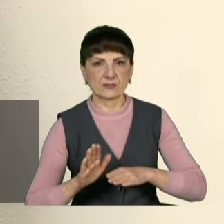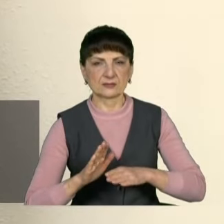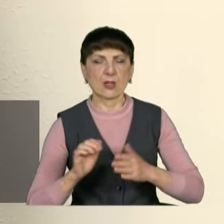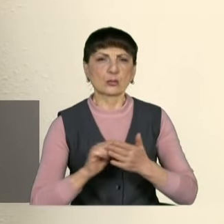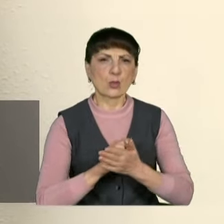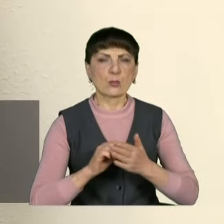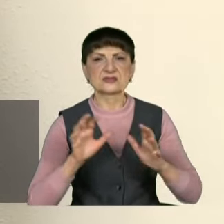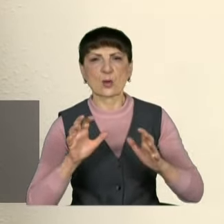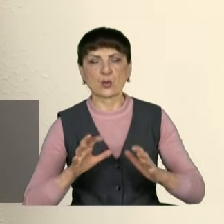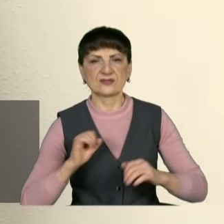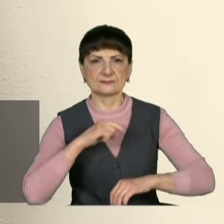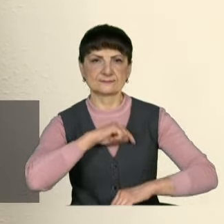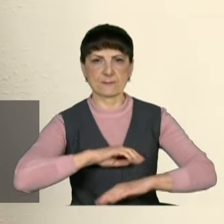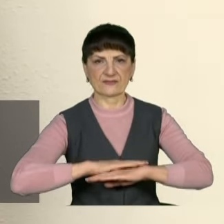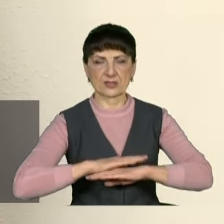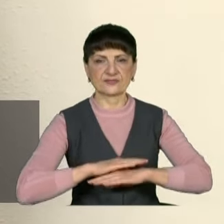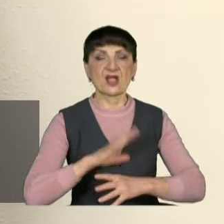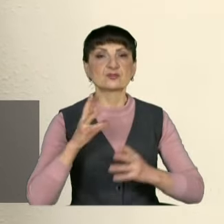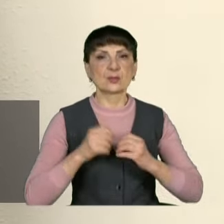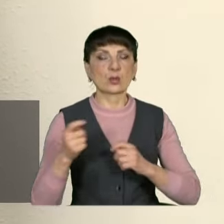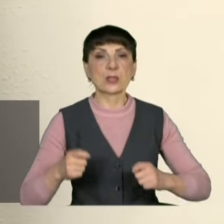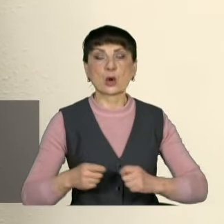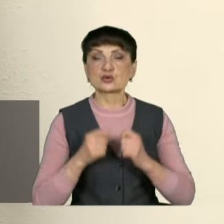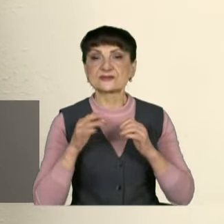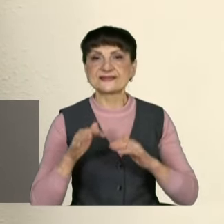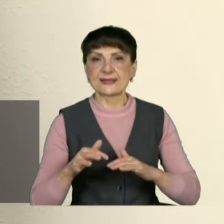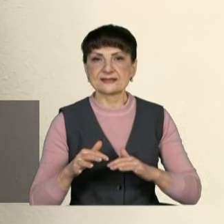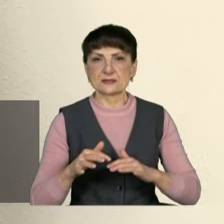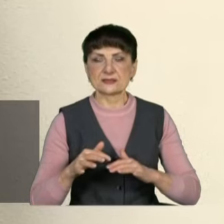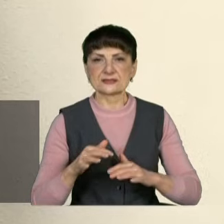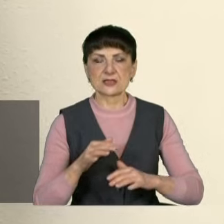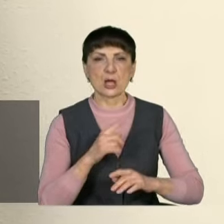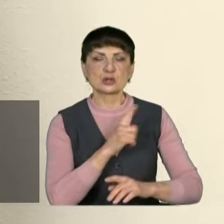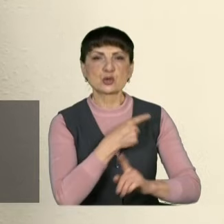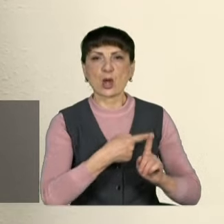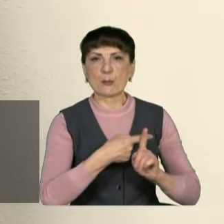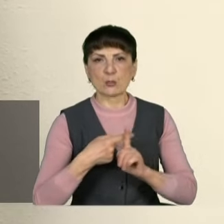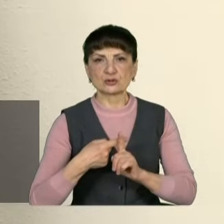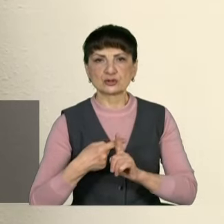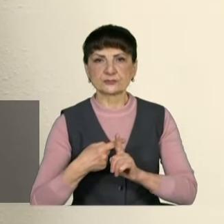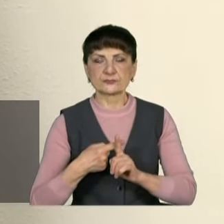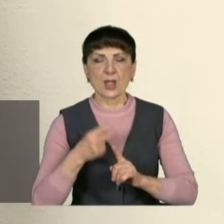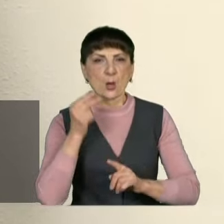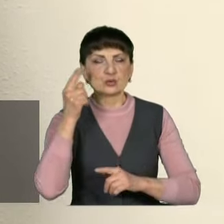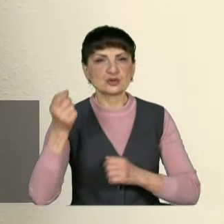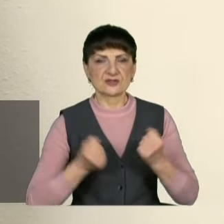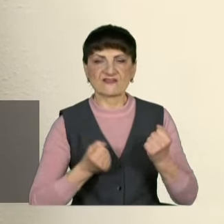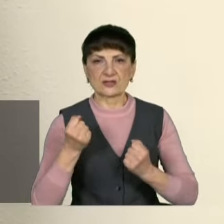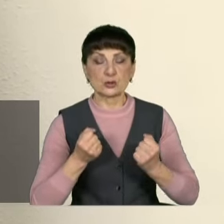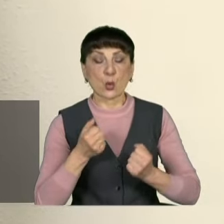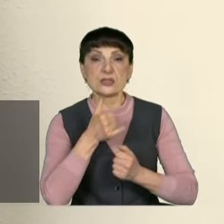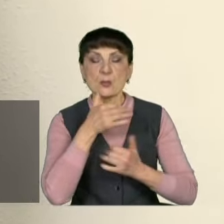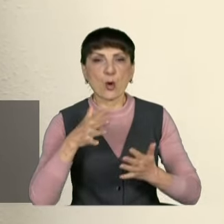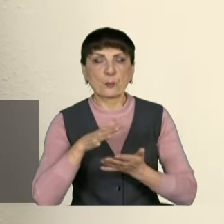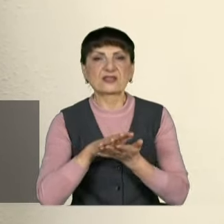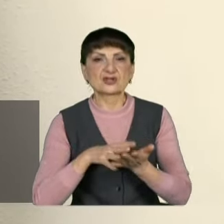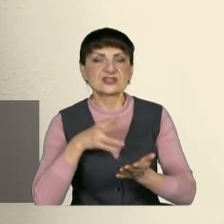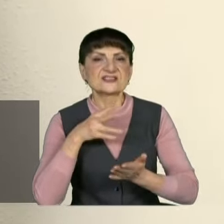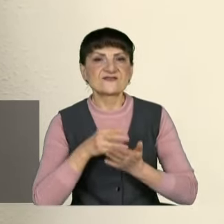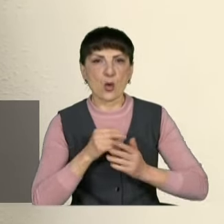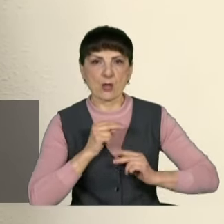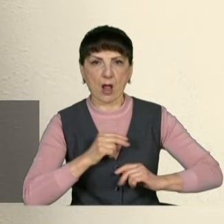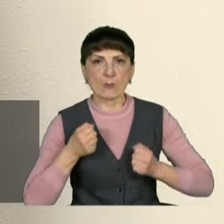нормами морали, в результате чего, нарушив деятельность ККП, так как Берекалиулы не мог продолжать осуществлять свои возложенные